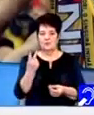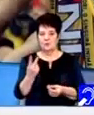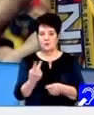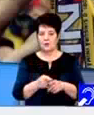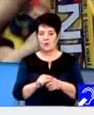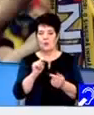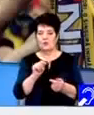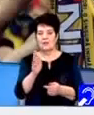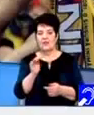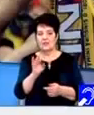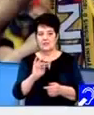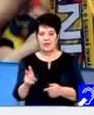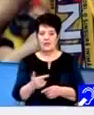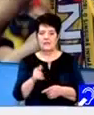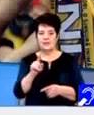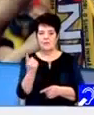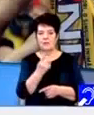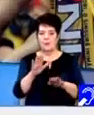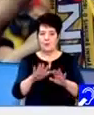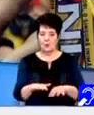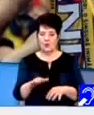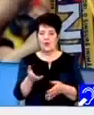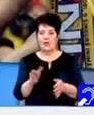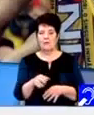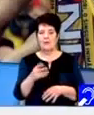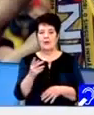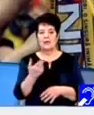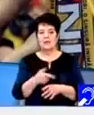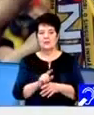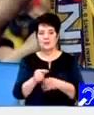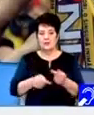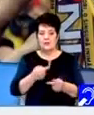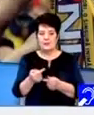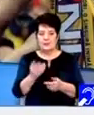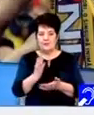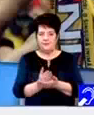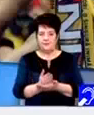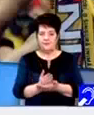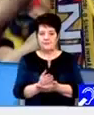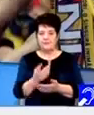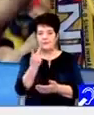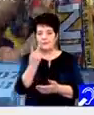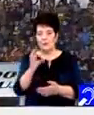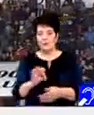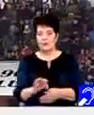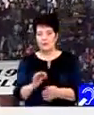penalti controversat. CFR rămâne pe primul loc cu 34 de puncte, în timp ce FCSB are 2 puncte mai puțin.